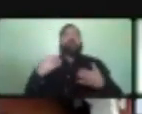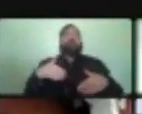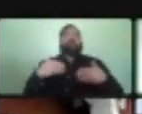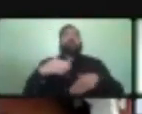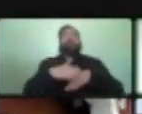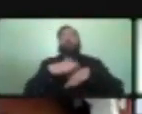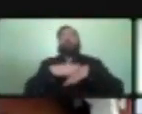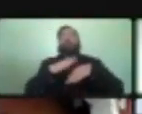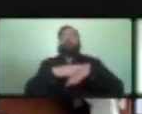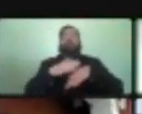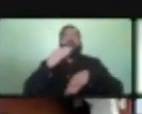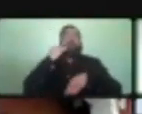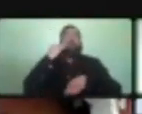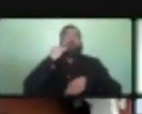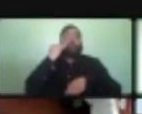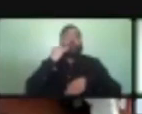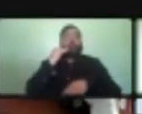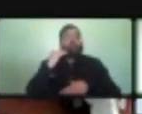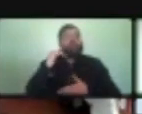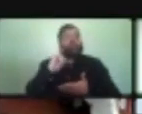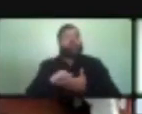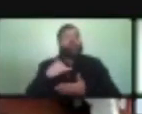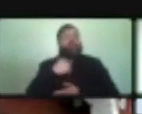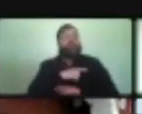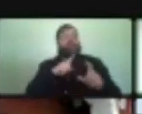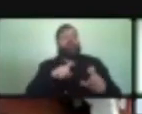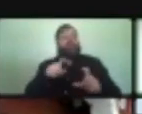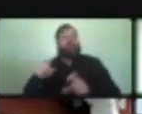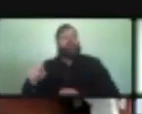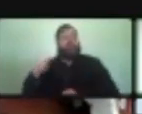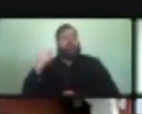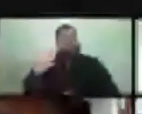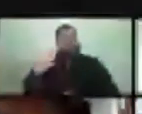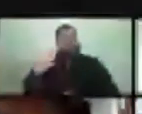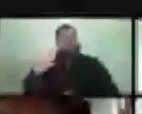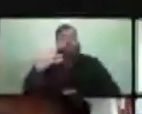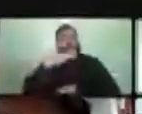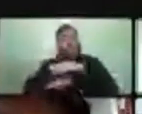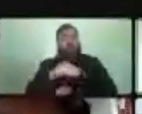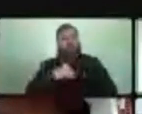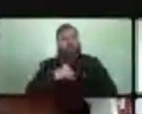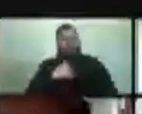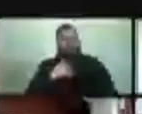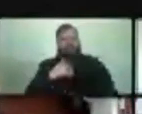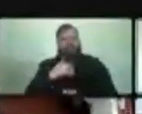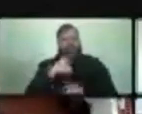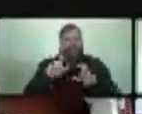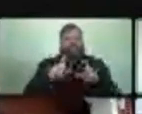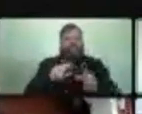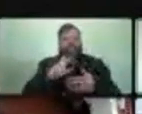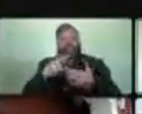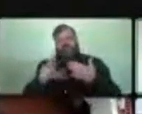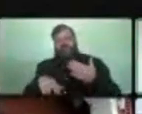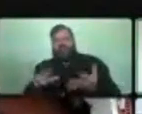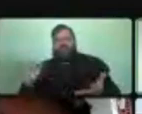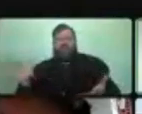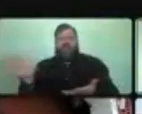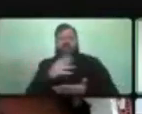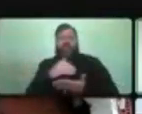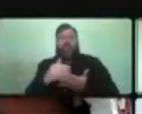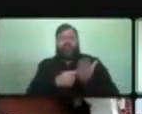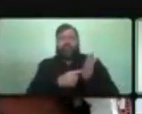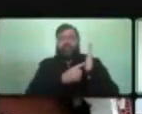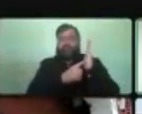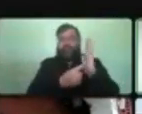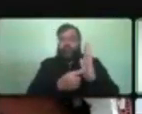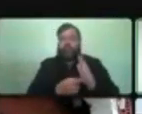Lakini wakati ambapo maambukizi katika jamii ni yameongezeka, basi itabidi tuvae maski. Kwa